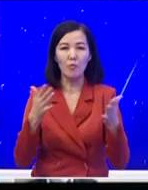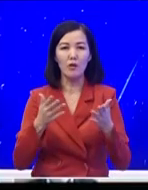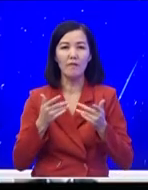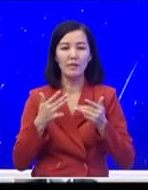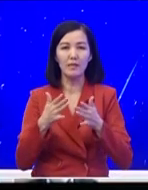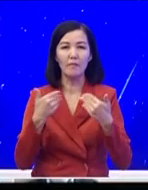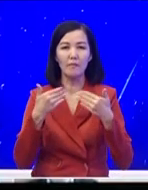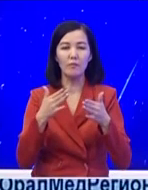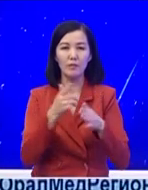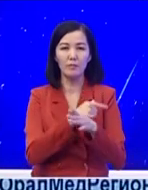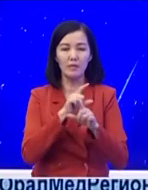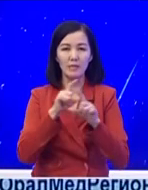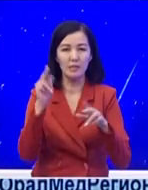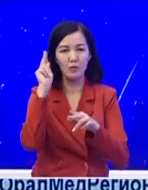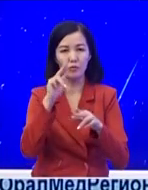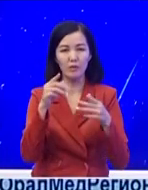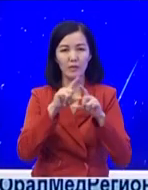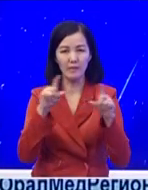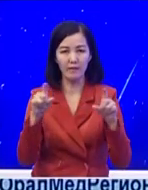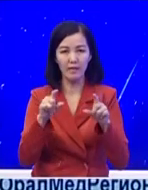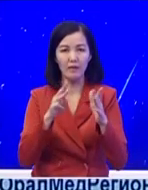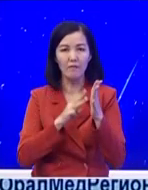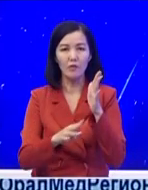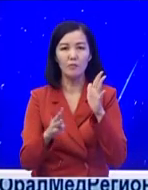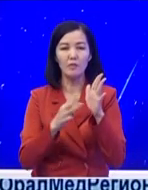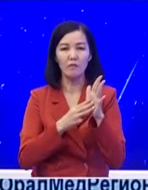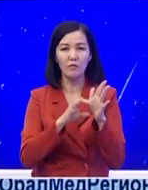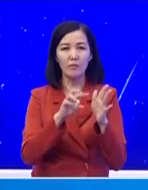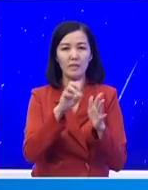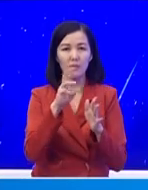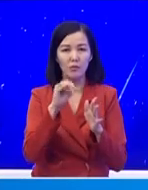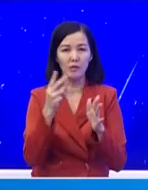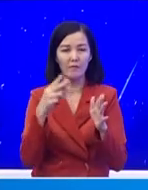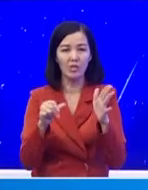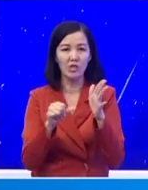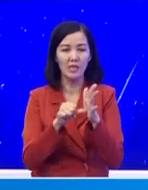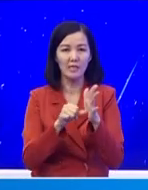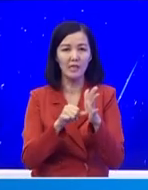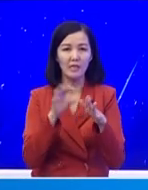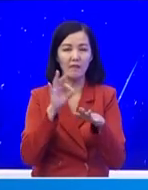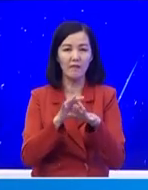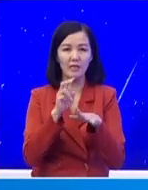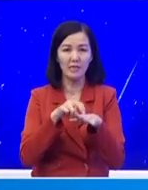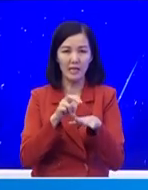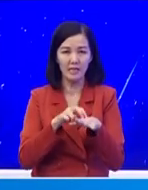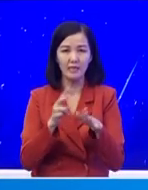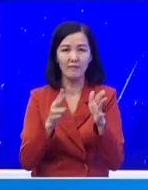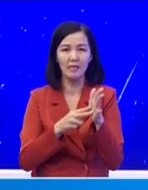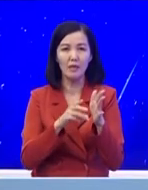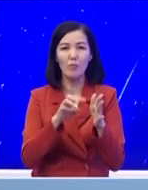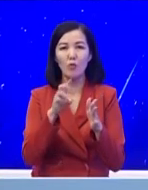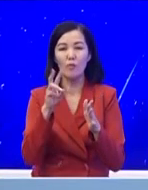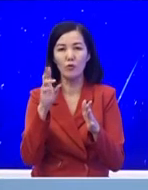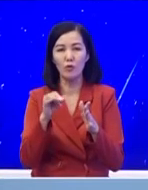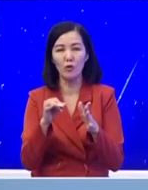наиболее востребованные выпускники медицинских учебных заведений. 88 анестезиологов, 26 инфекционистов и 7